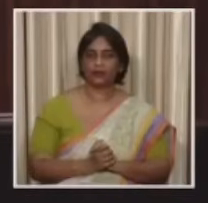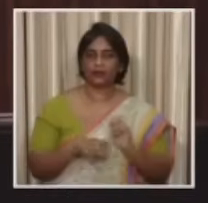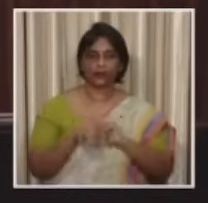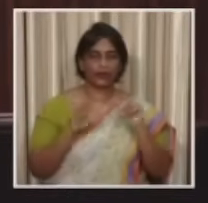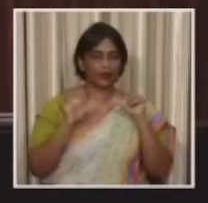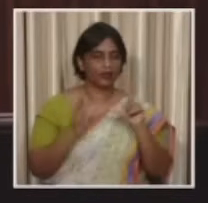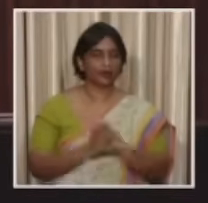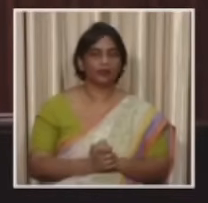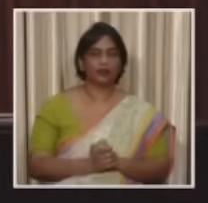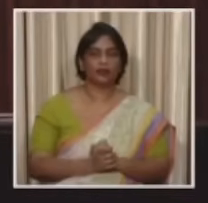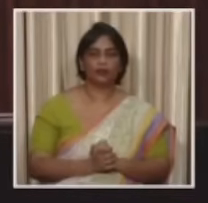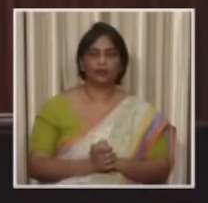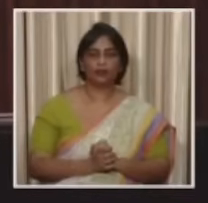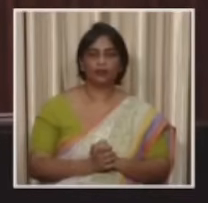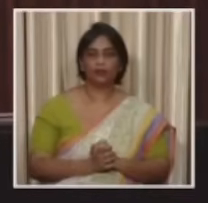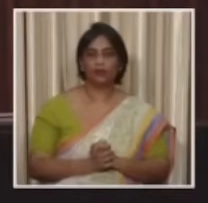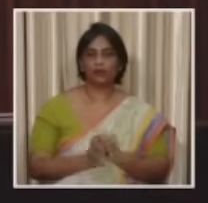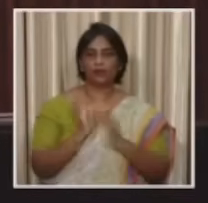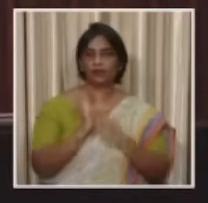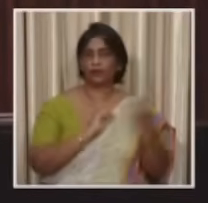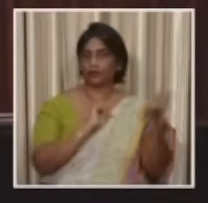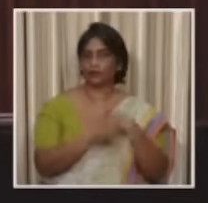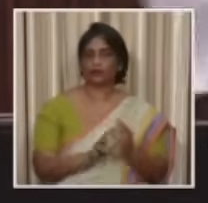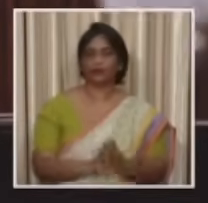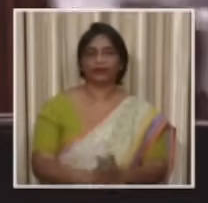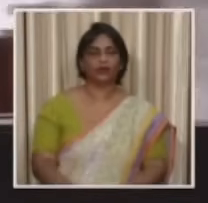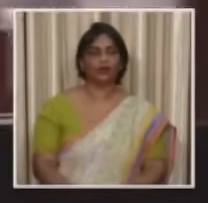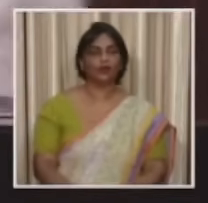7 minutes. Right. Order, hello. Please. Honorable Musharraf to the chair.